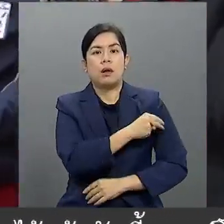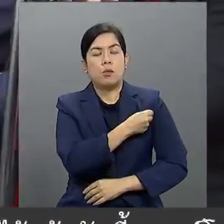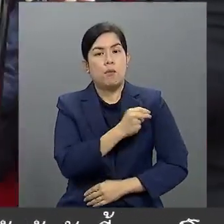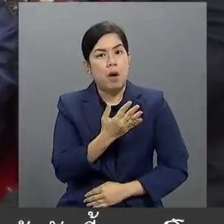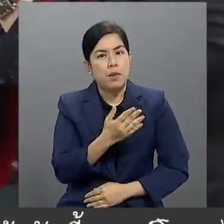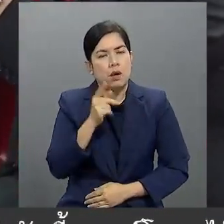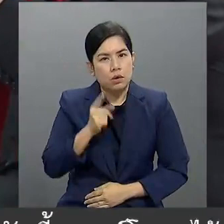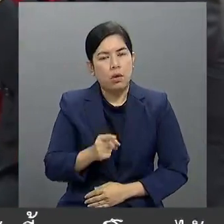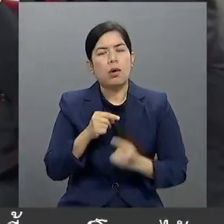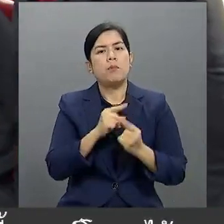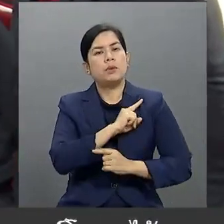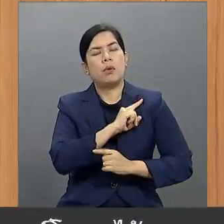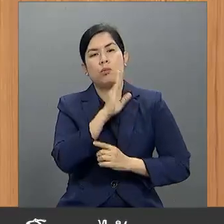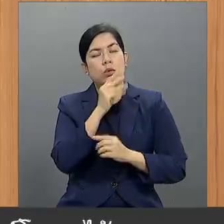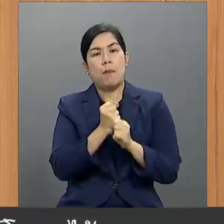ออกครับ